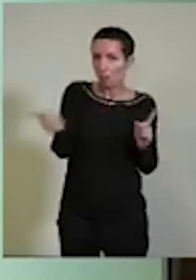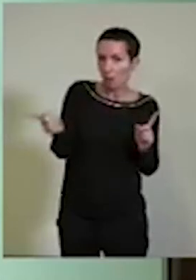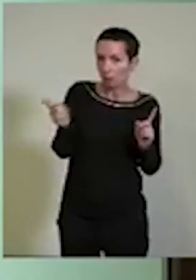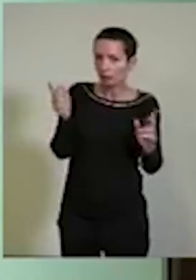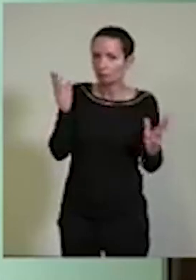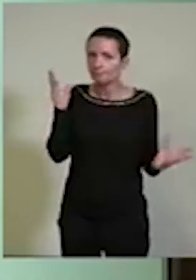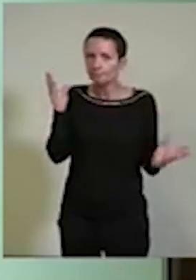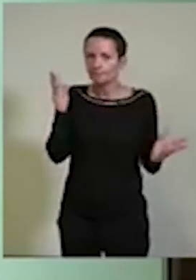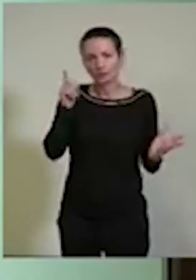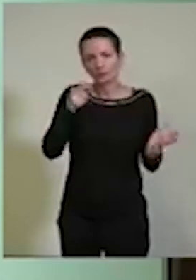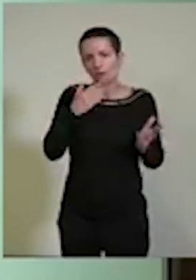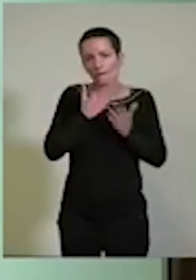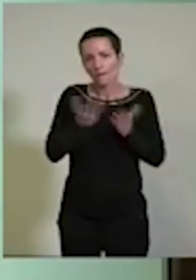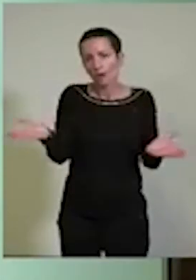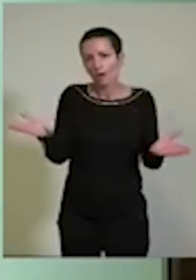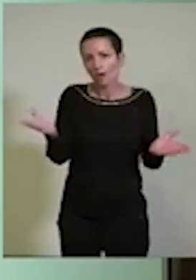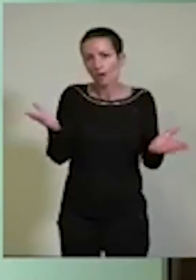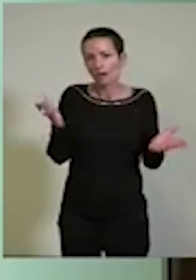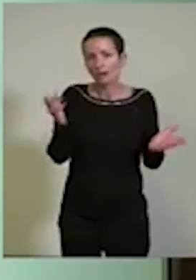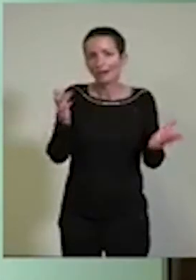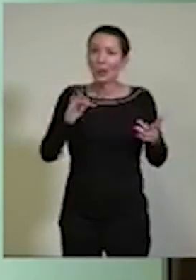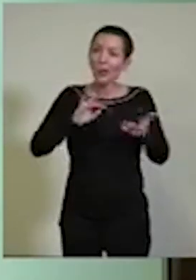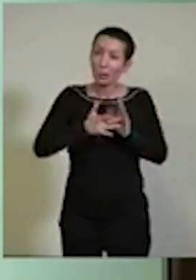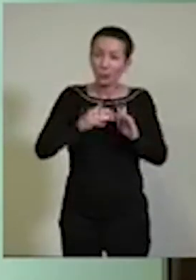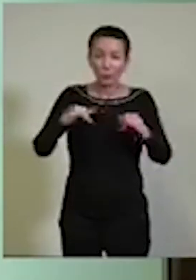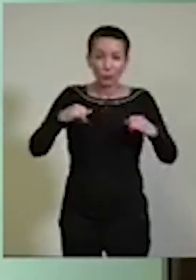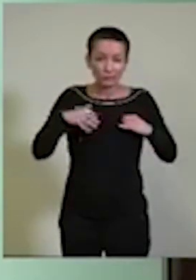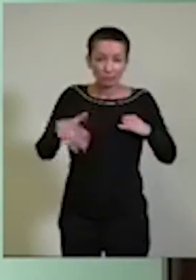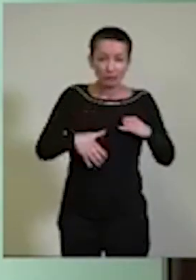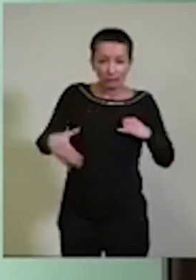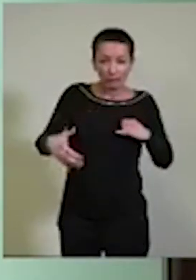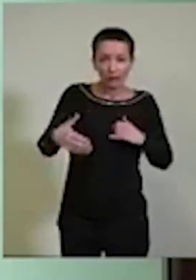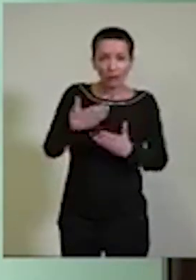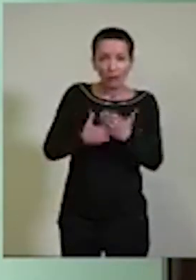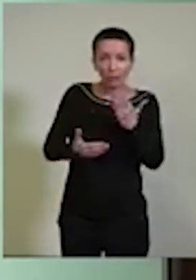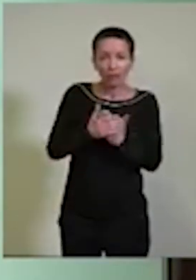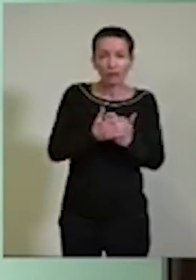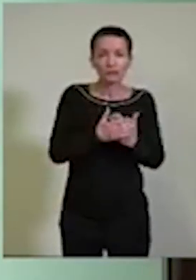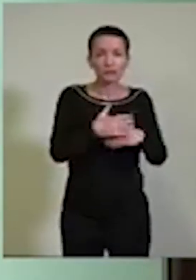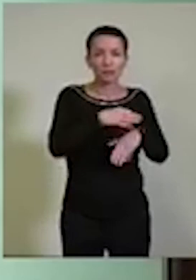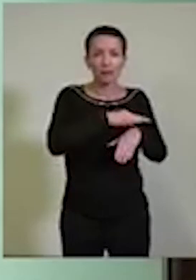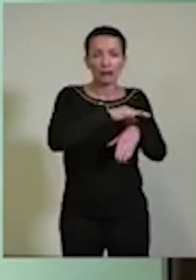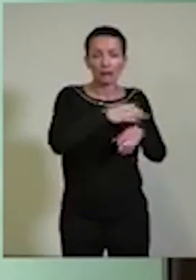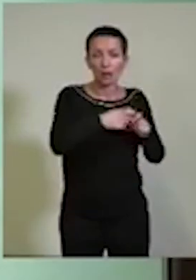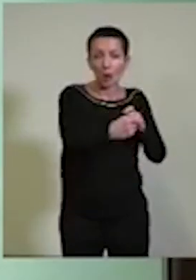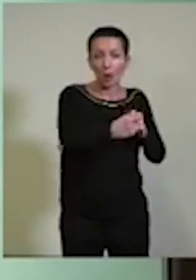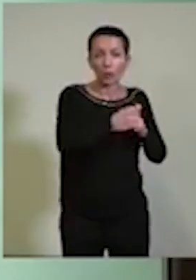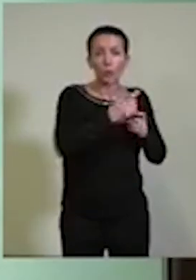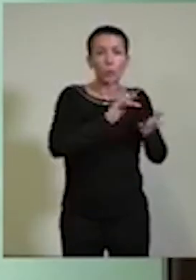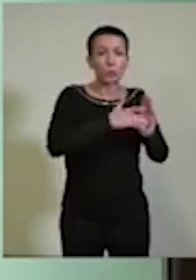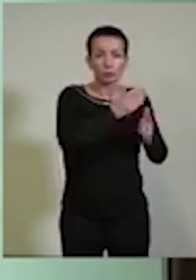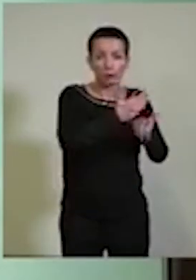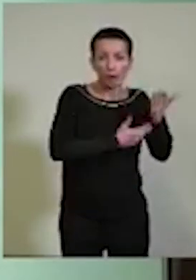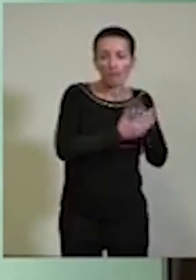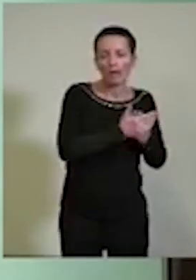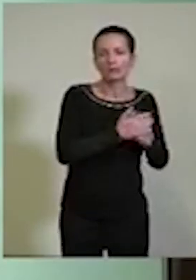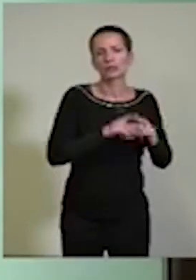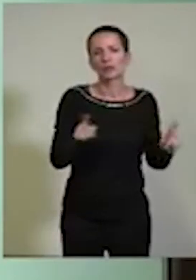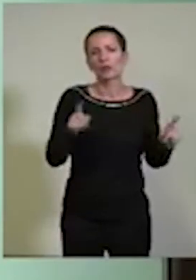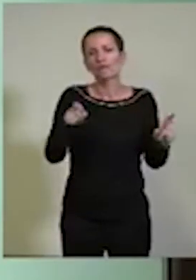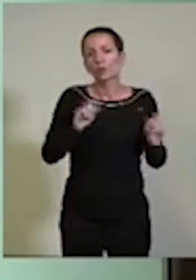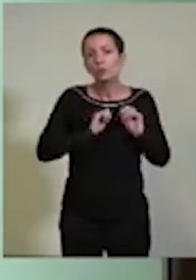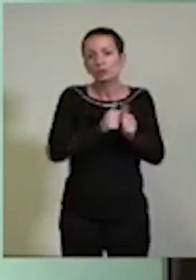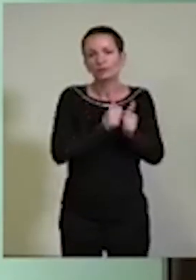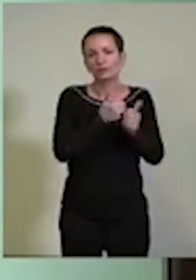faire de langue de bois en disant qu'on va remplacer tous les congés maternité ou tous les congés longue maladie, ou les congés maladie ordinaires. Il faut regarder au cas par